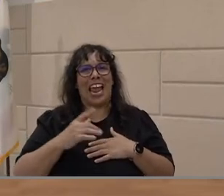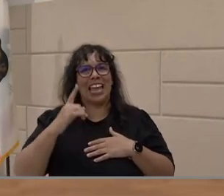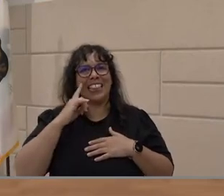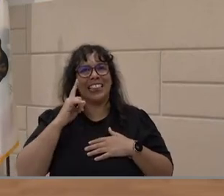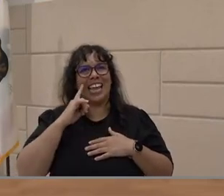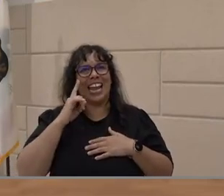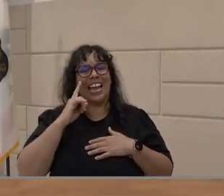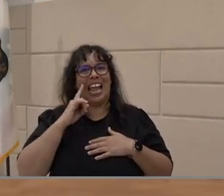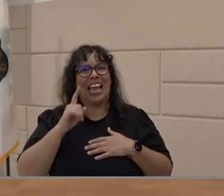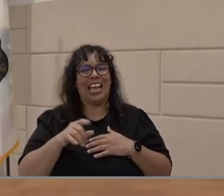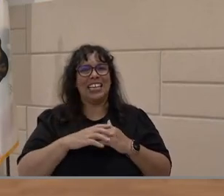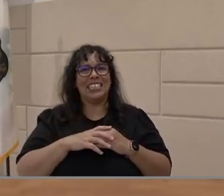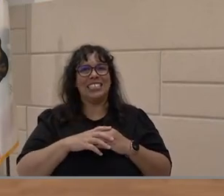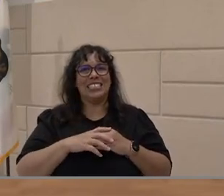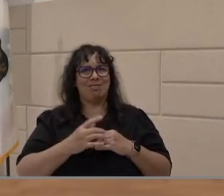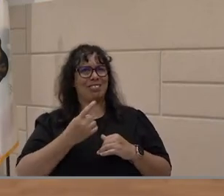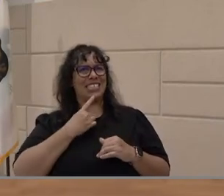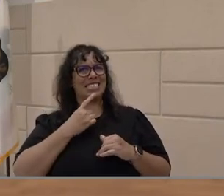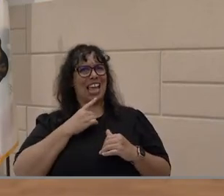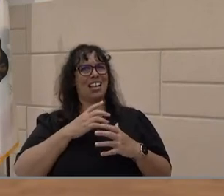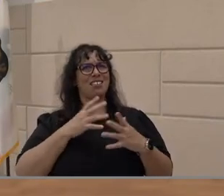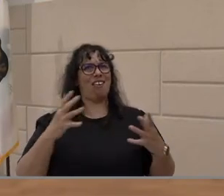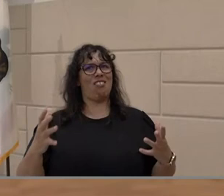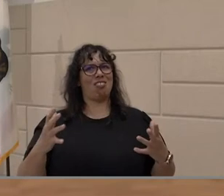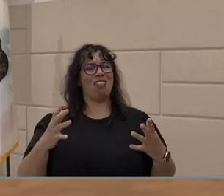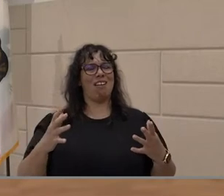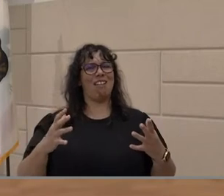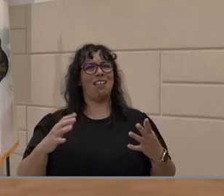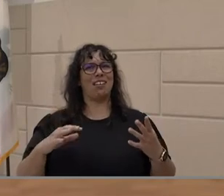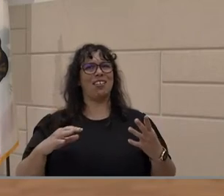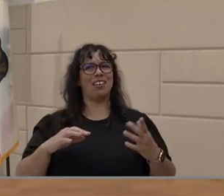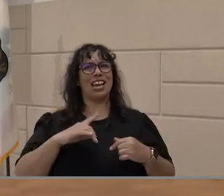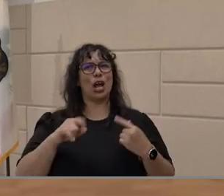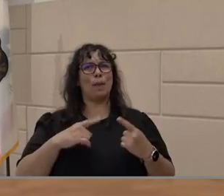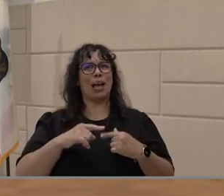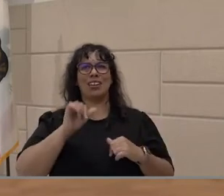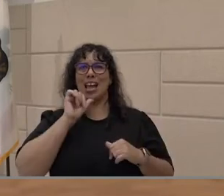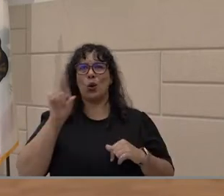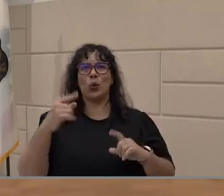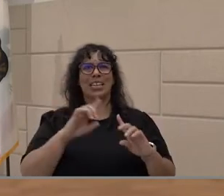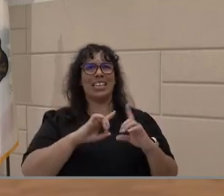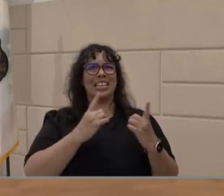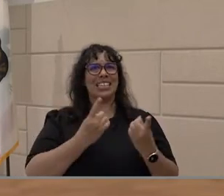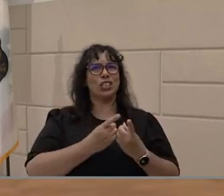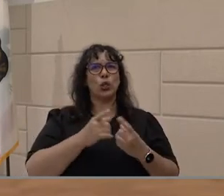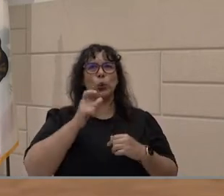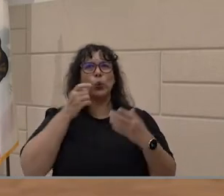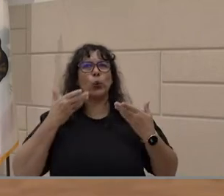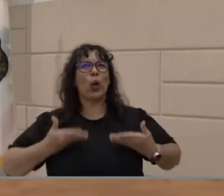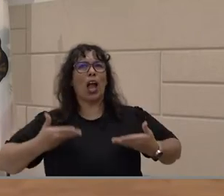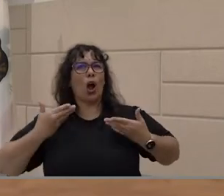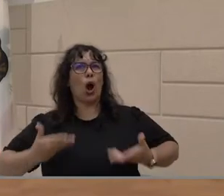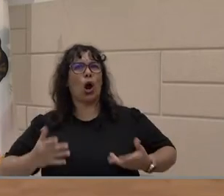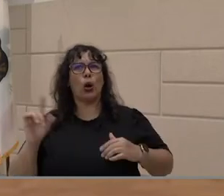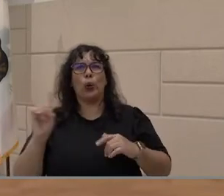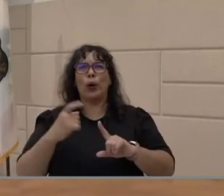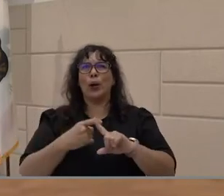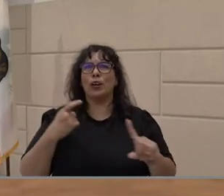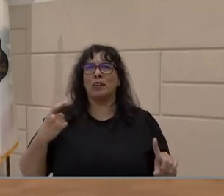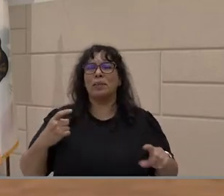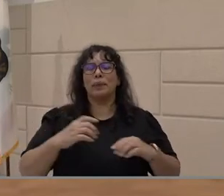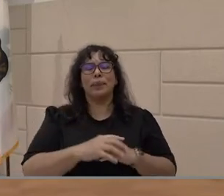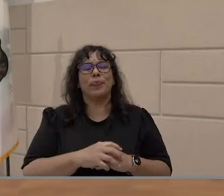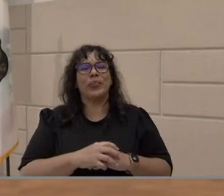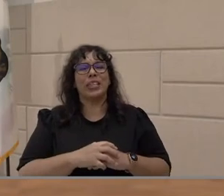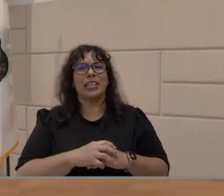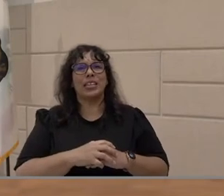Long Beach នេះគឺជាការបញ្ជាក់ឲ្យដឹងថាមិនមែនត្រឹមតែក្រសួងអប់រំ District ទេគឺថែ